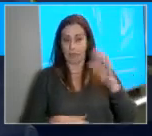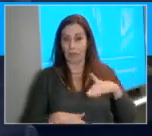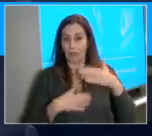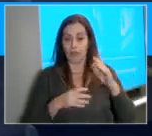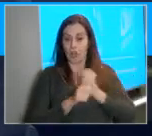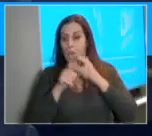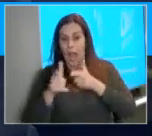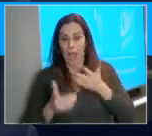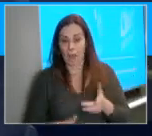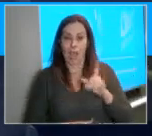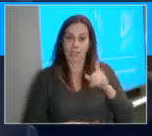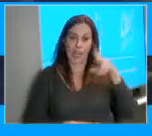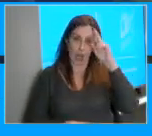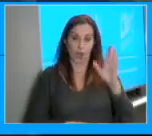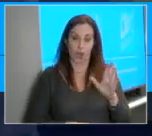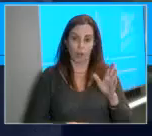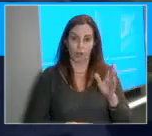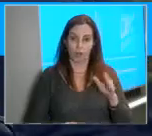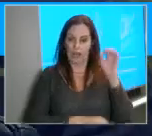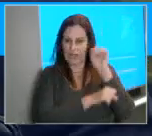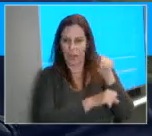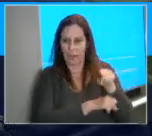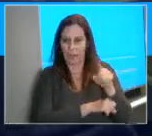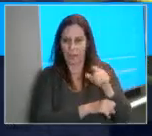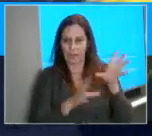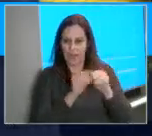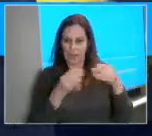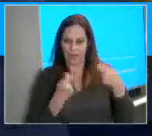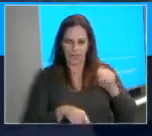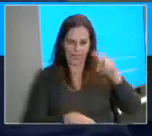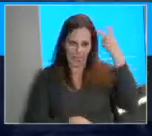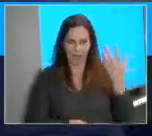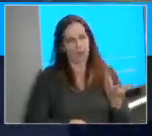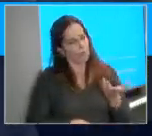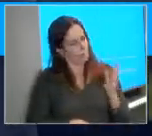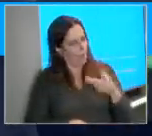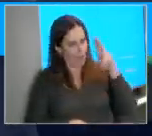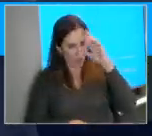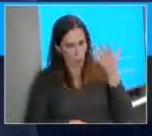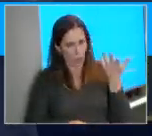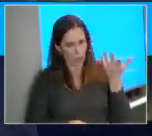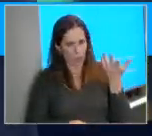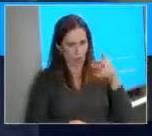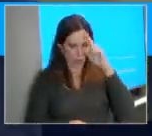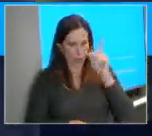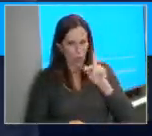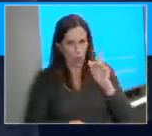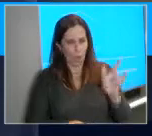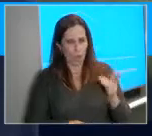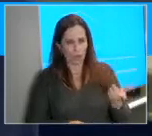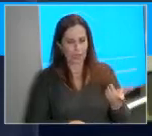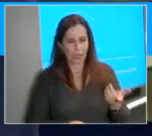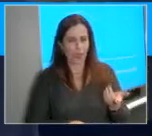למבצע צבאי, אז הליכוד יפיל אותו באי אמון יחד עם חברי כנסת הערבים? מה, הליכוד יחסום, מה, הליכוד לא יהיה